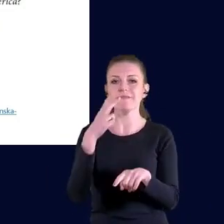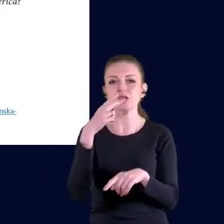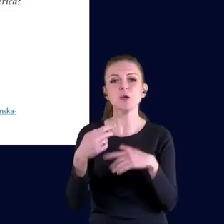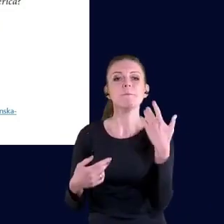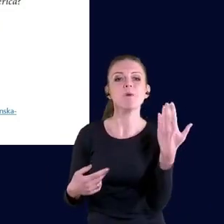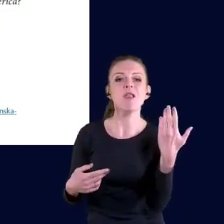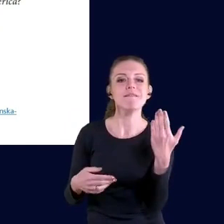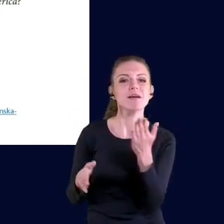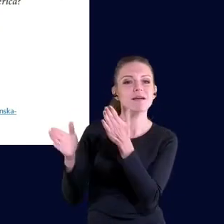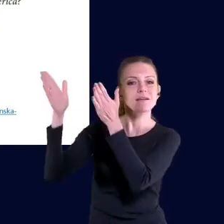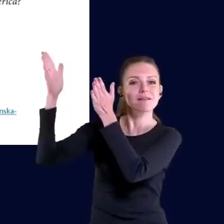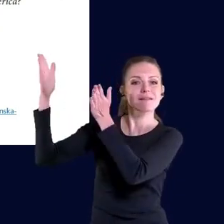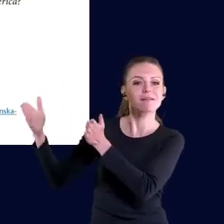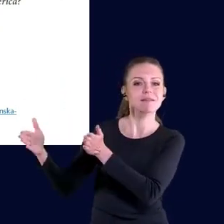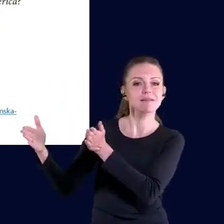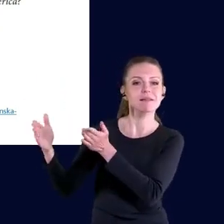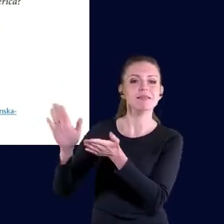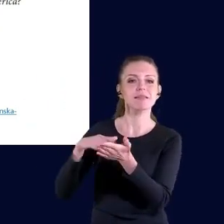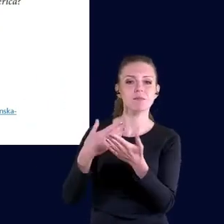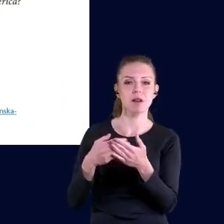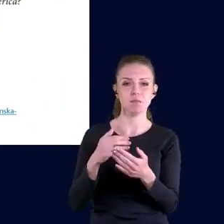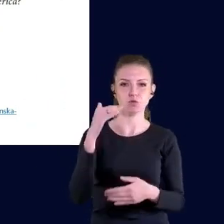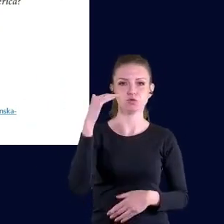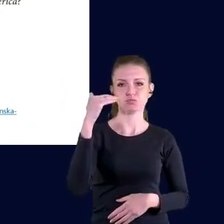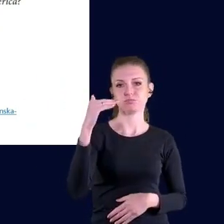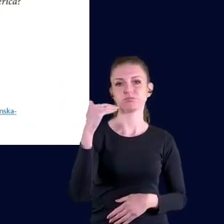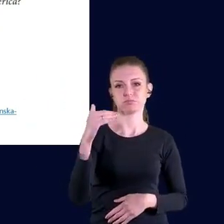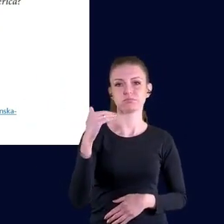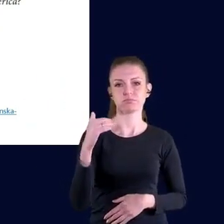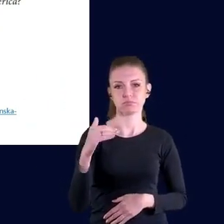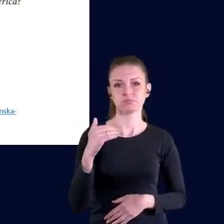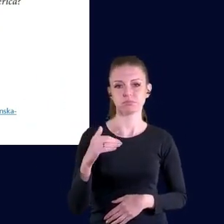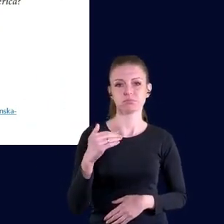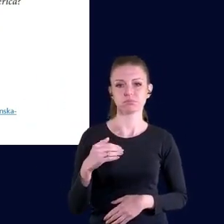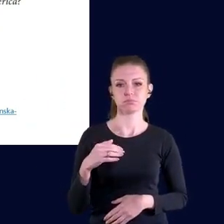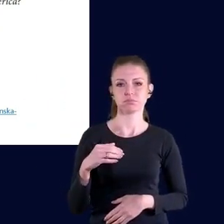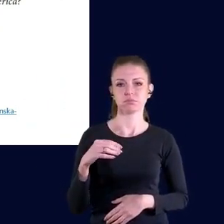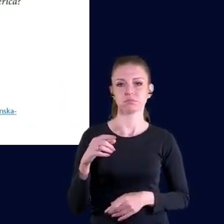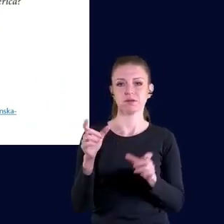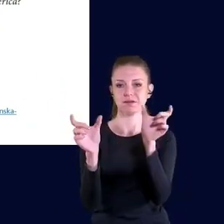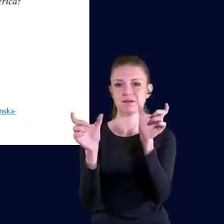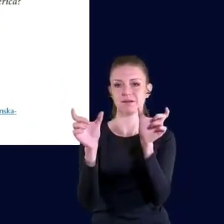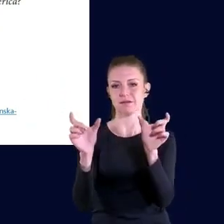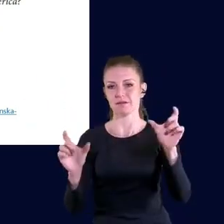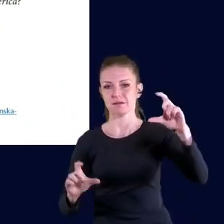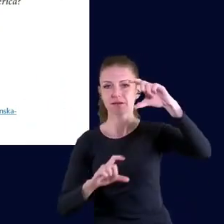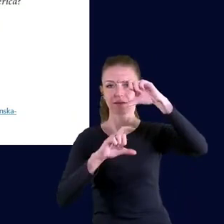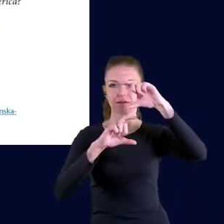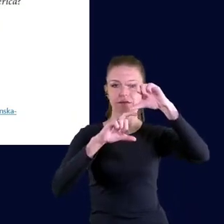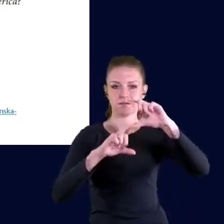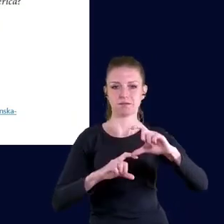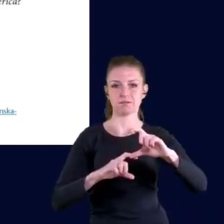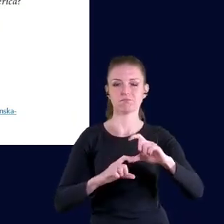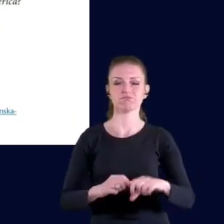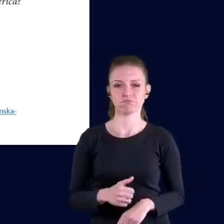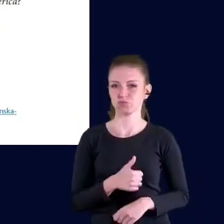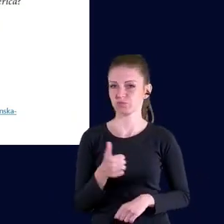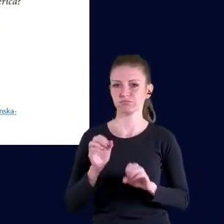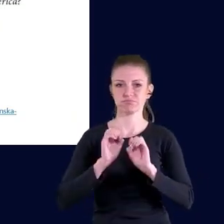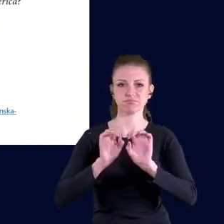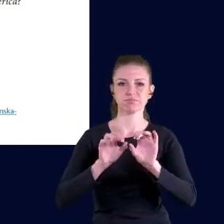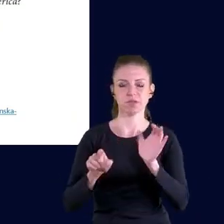mają państwo przykład ta tabela jest po prostu rozpisana tak te wszystkie punkty są wypisane po prostu w tekście